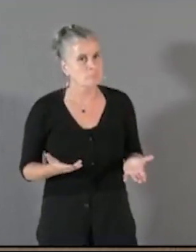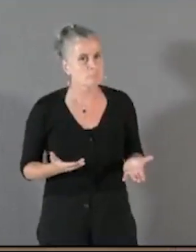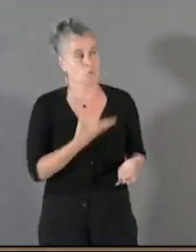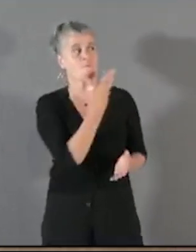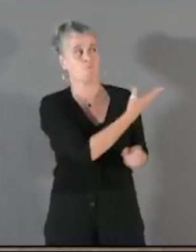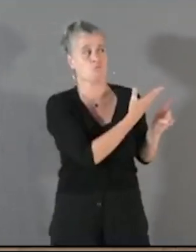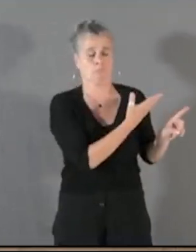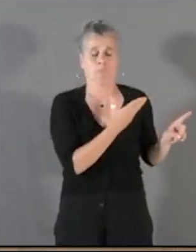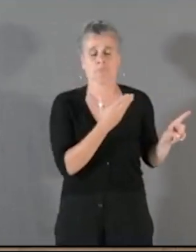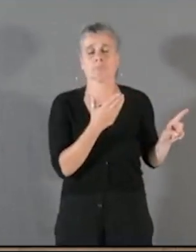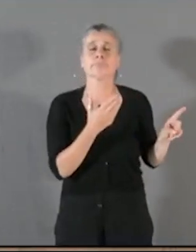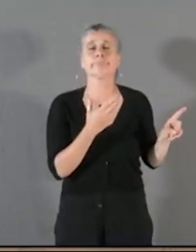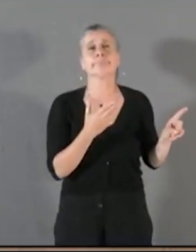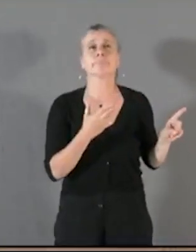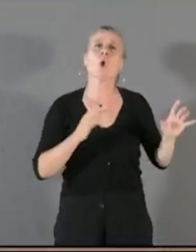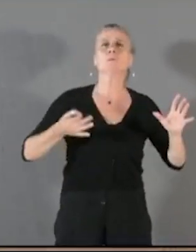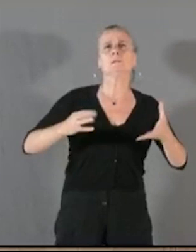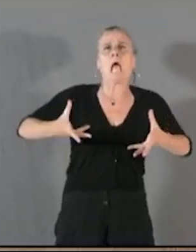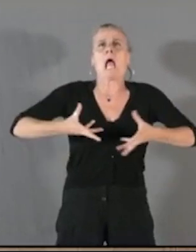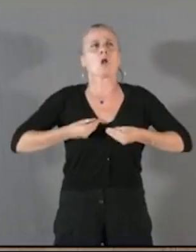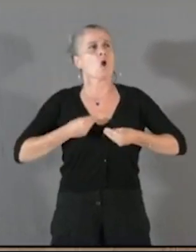à une